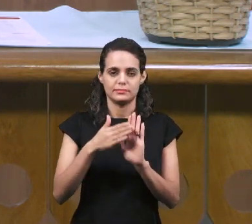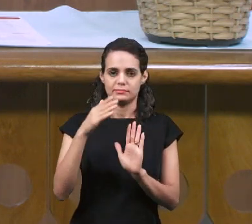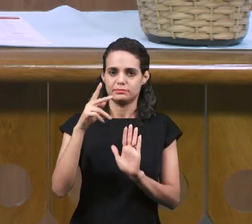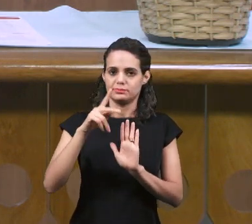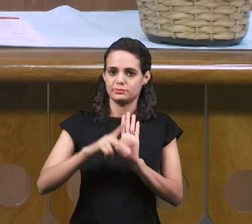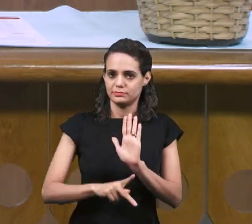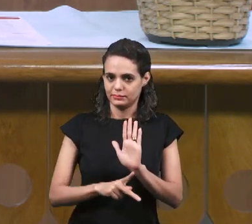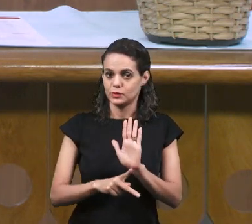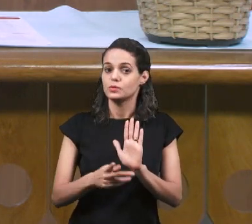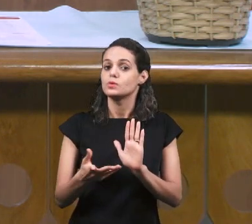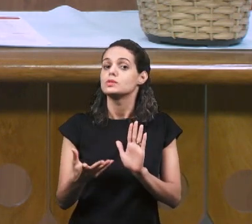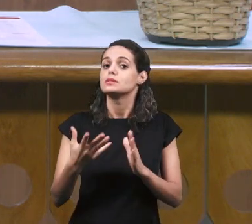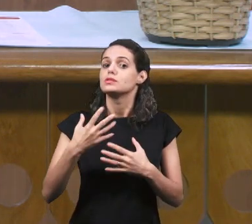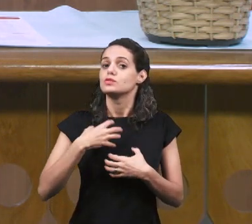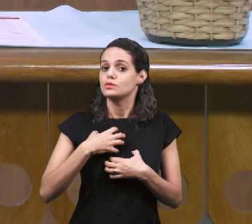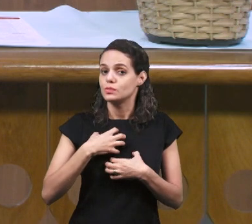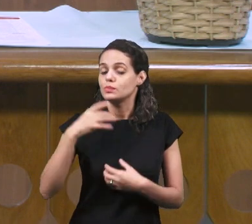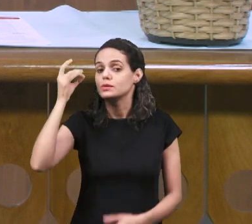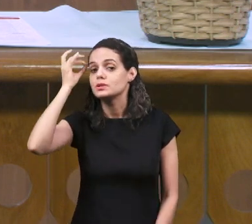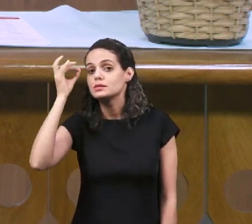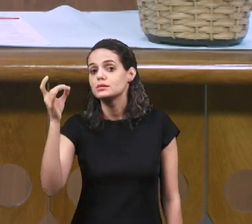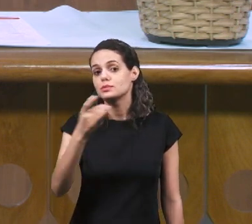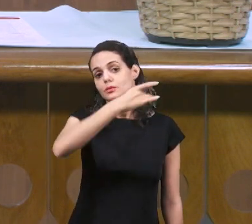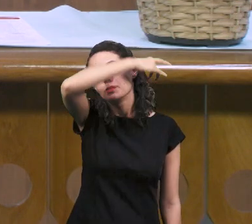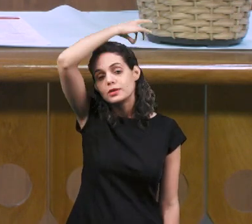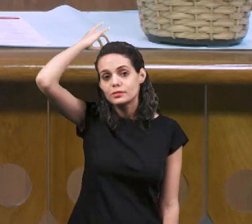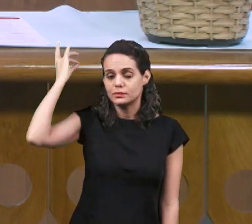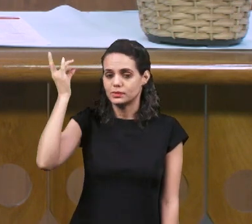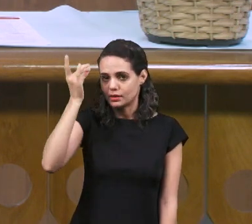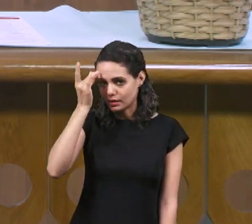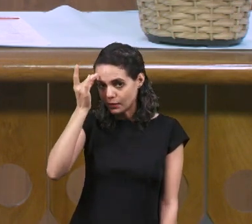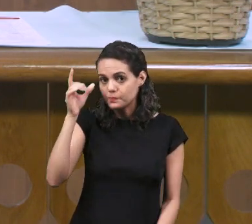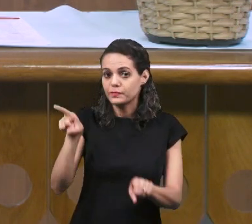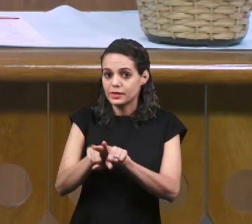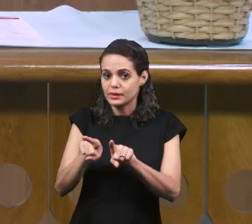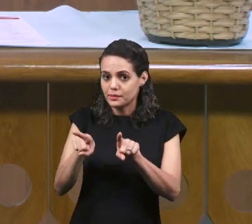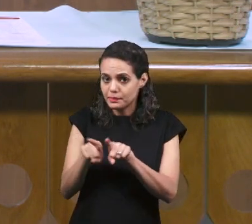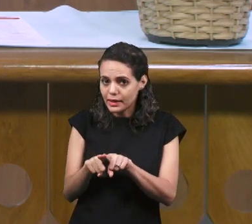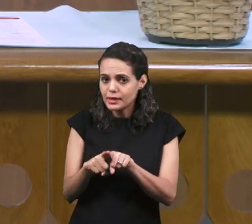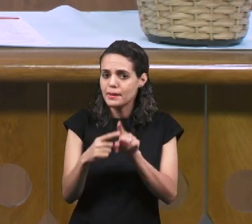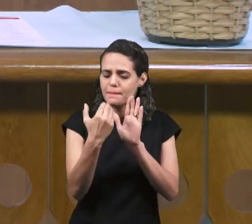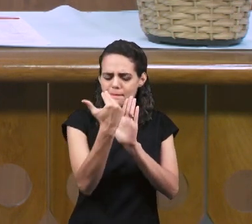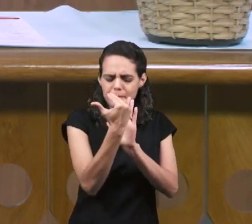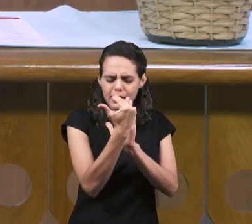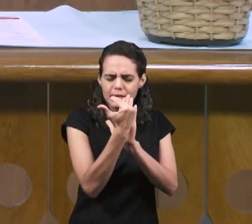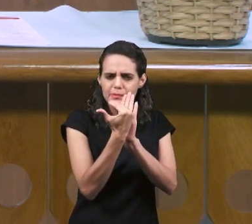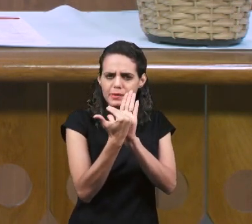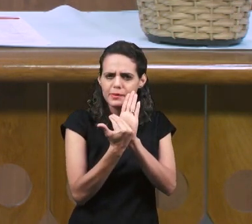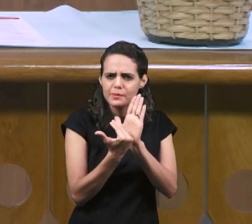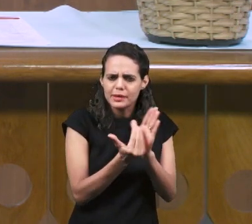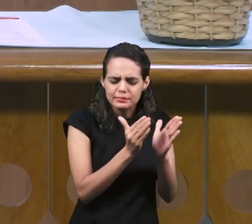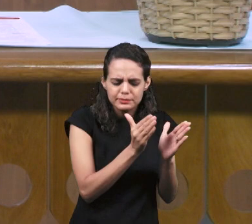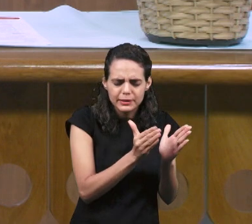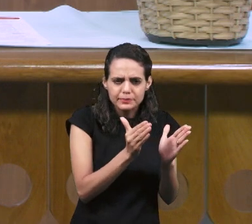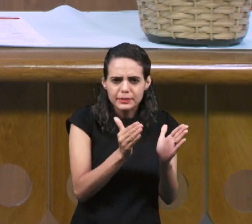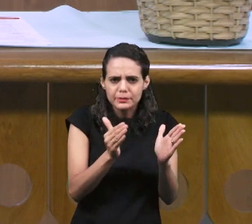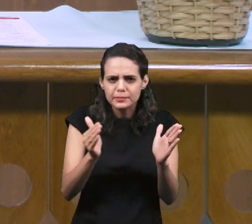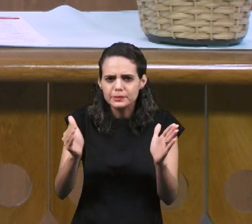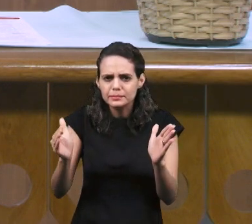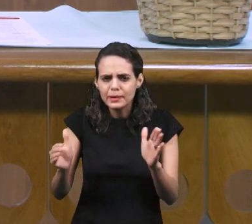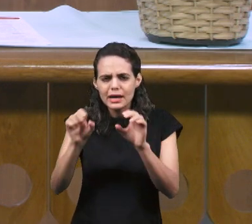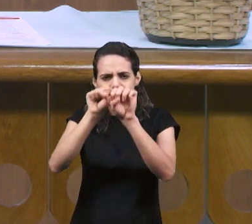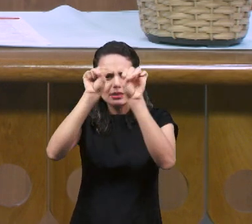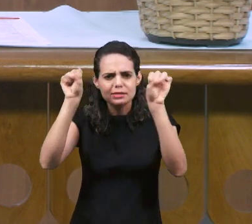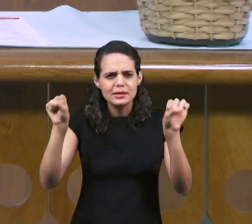séquentiel, doctrinaire, systématique. Ce n'est pas la peine d'aller des vents au courant, regarder le